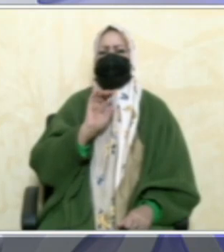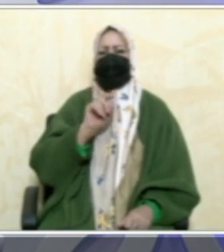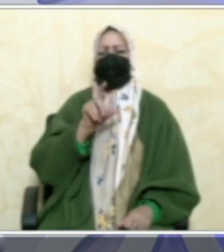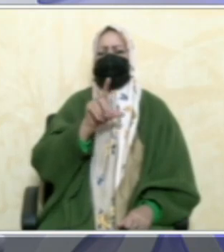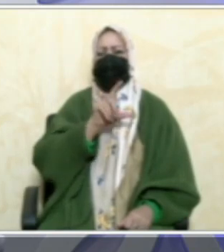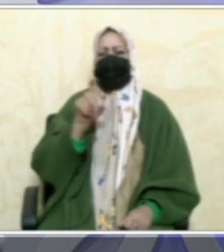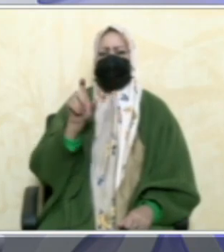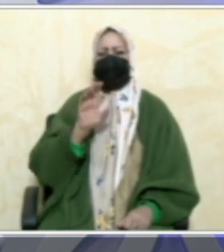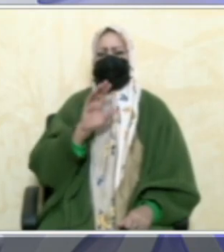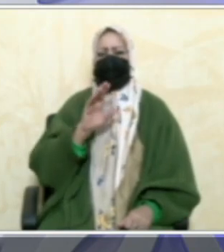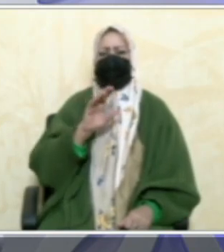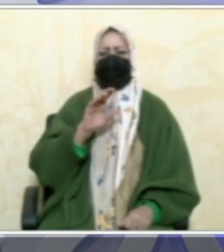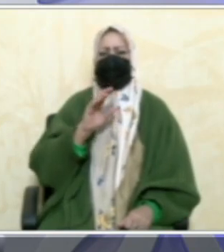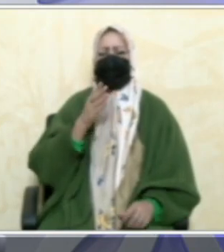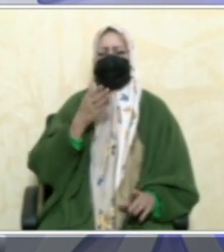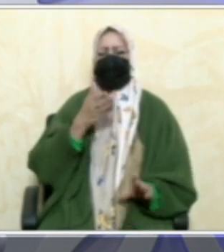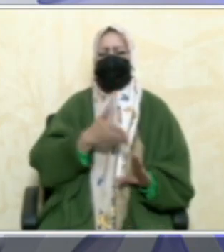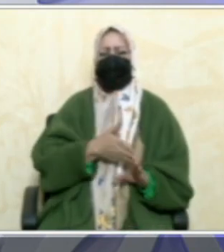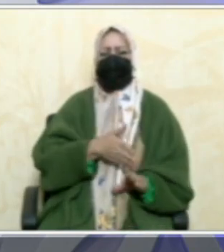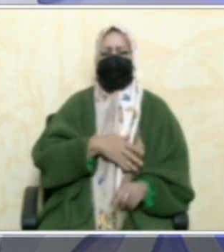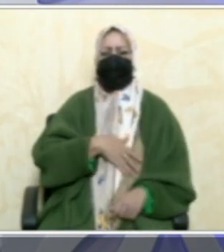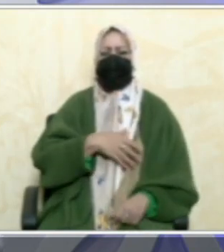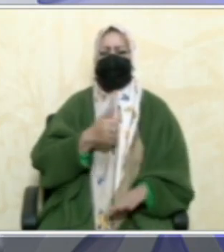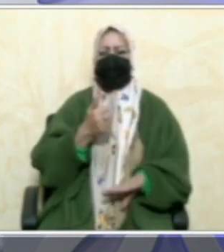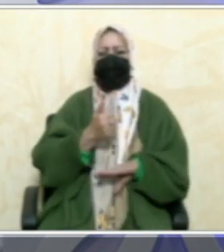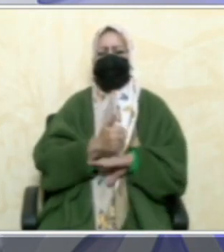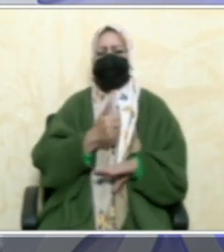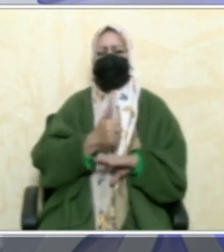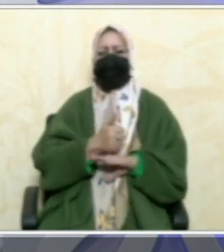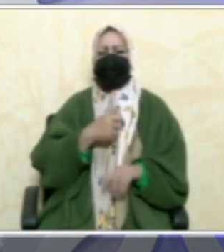للسلطة وهذه حقيقة، ويتسترون بالدين.